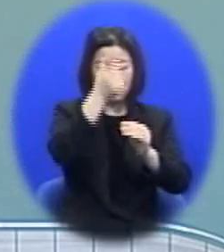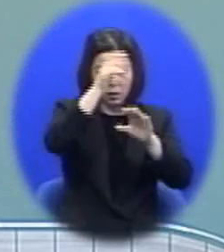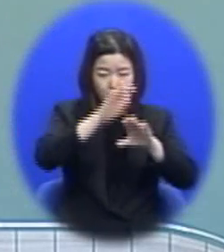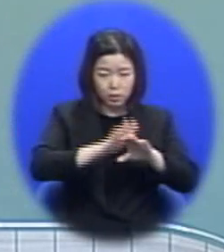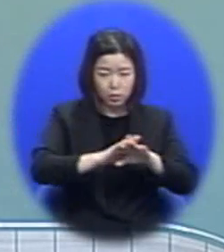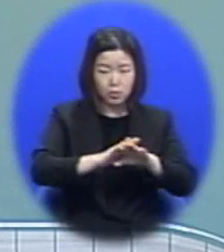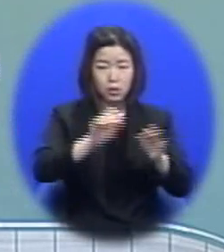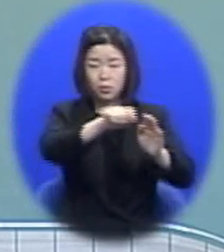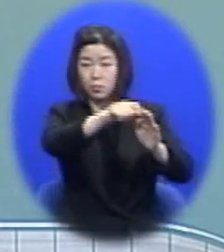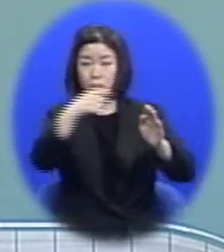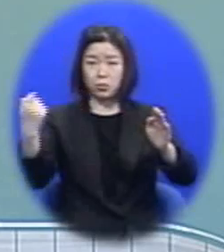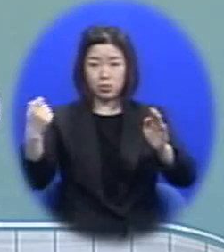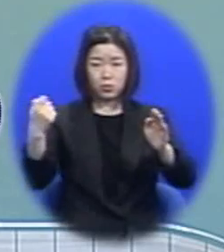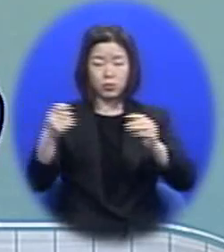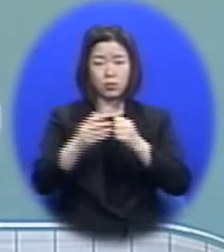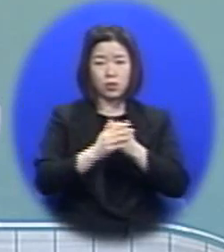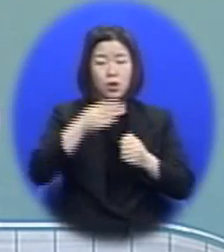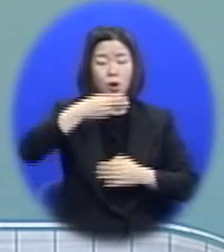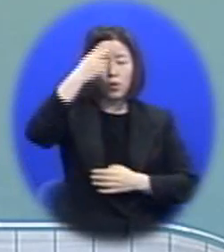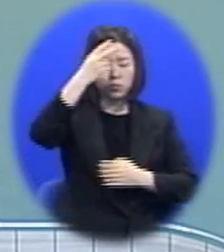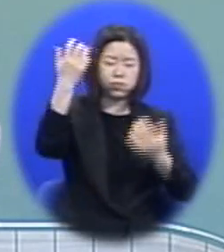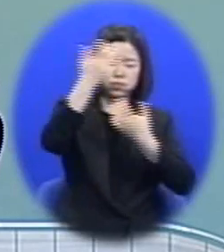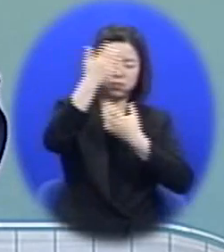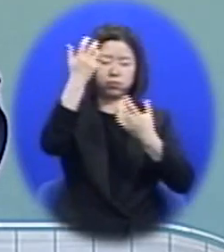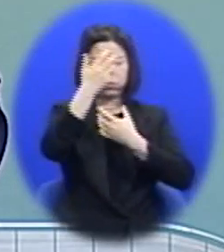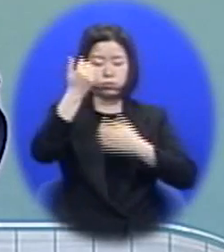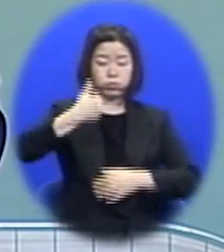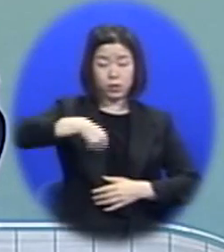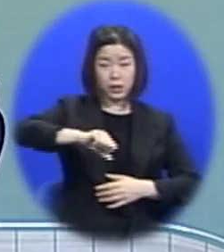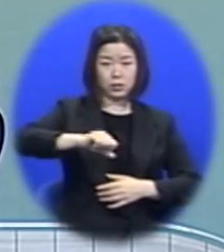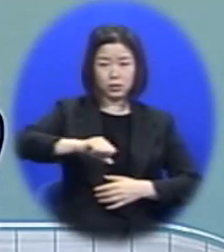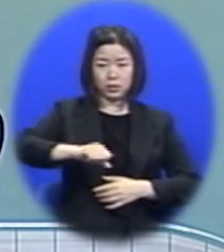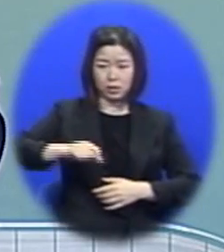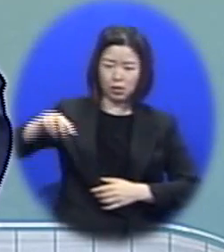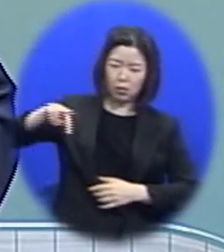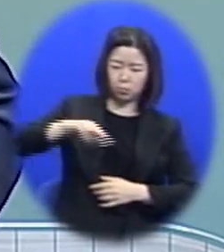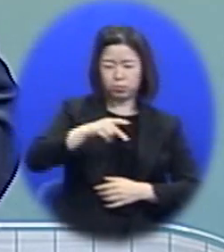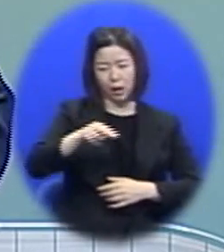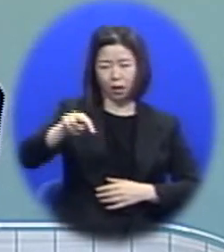열고 술이 잔뜩 취한 그 아들이 예배당으로 들어오는